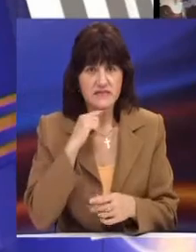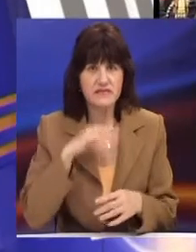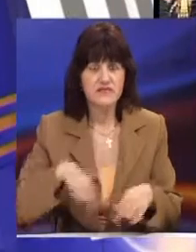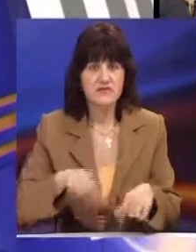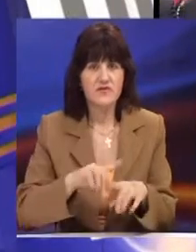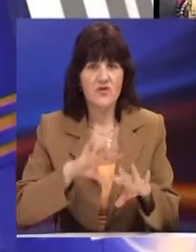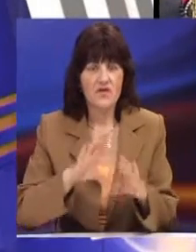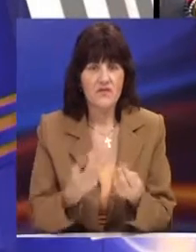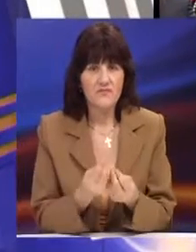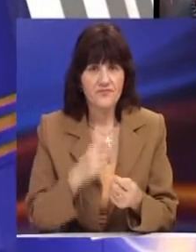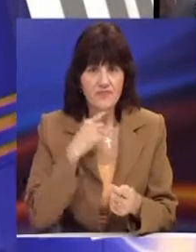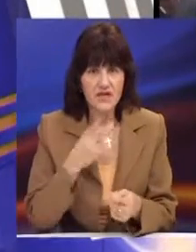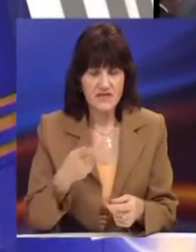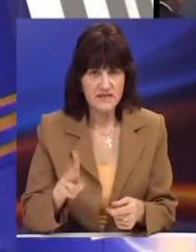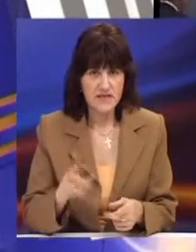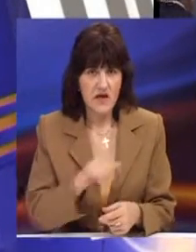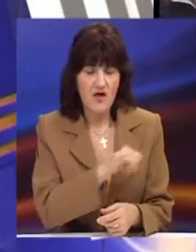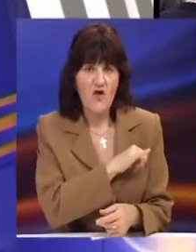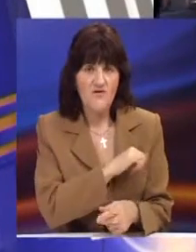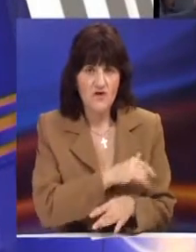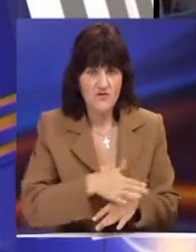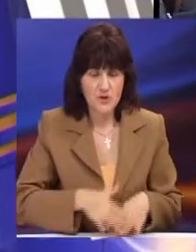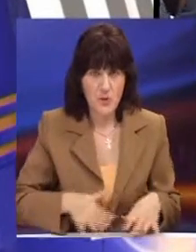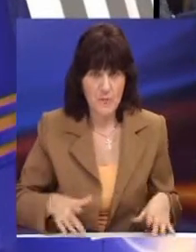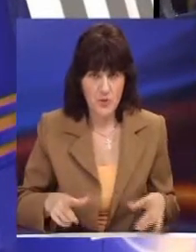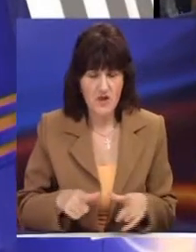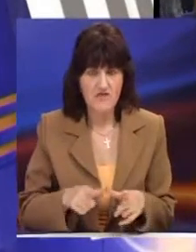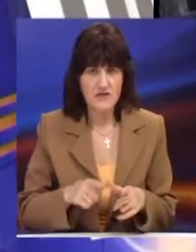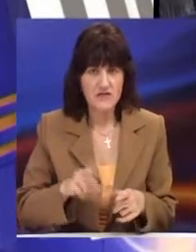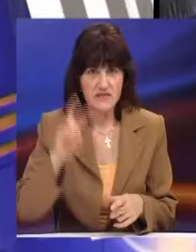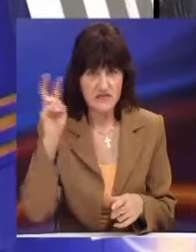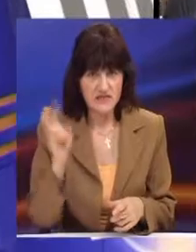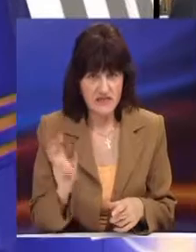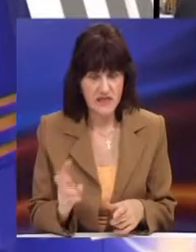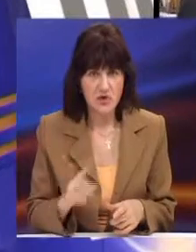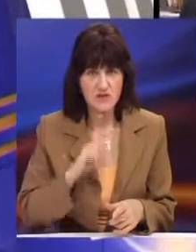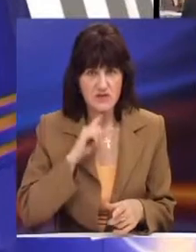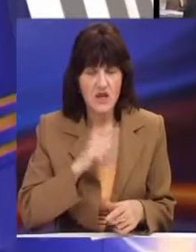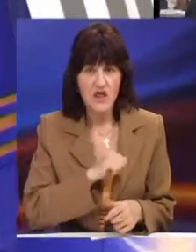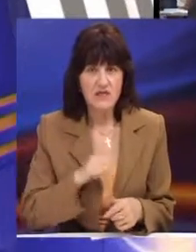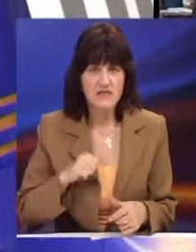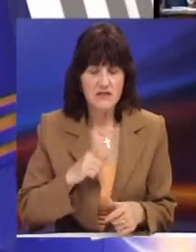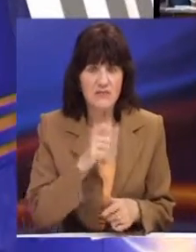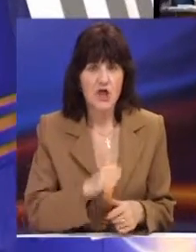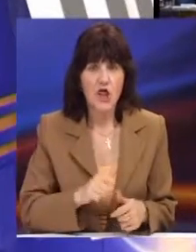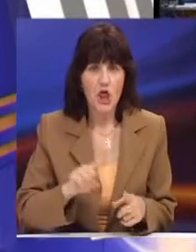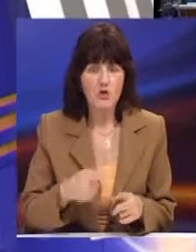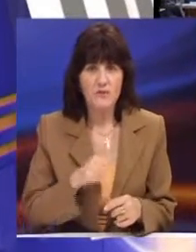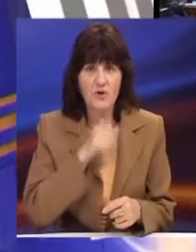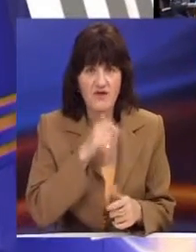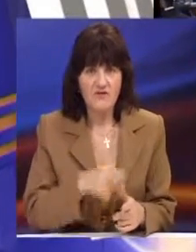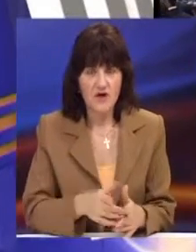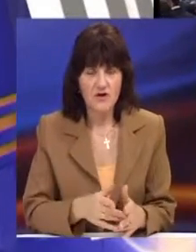Srbije, SPO, SDPS, Savezom Bačkih Bunjevaca, Pokretom socijalista i samostalnom odbornicom Josipom